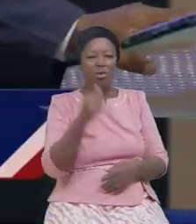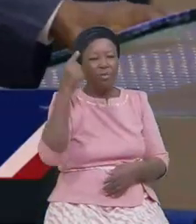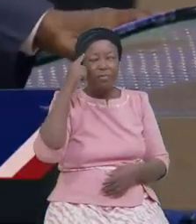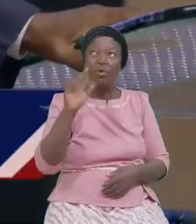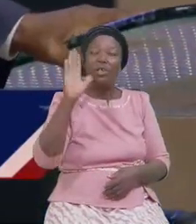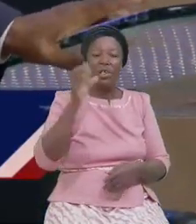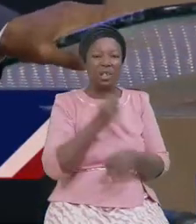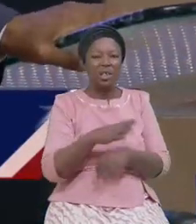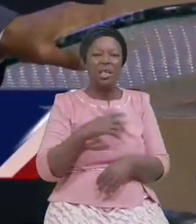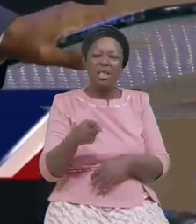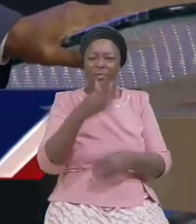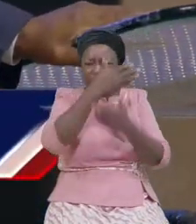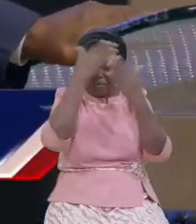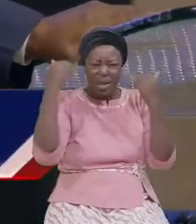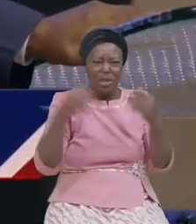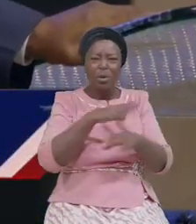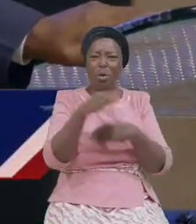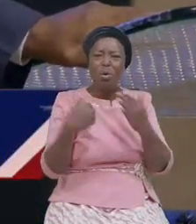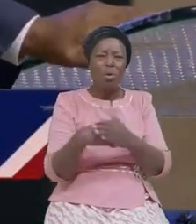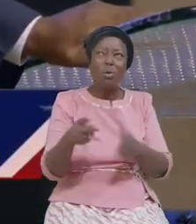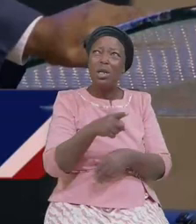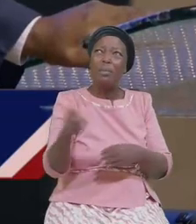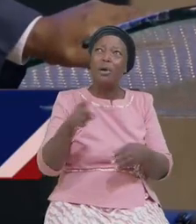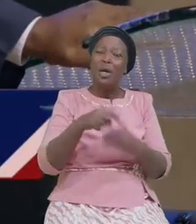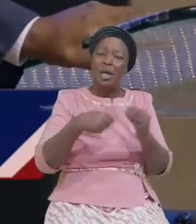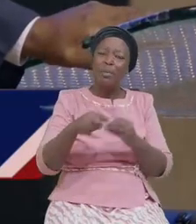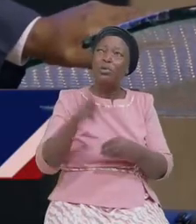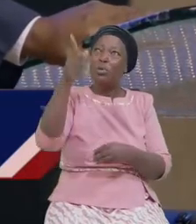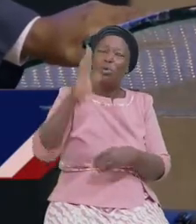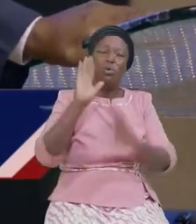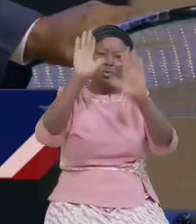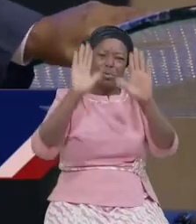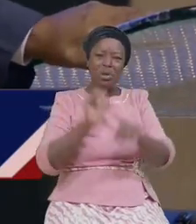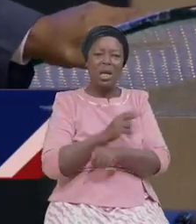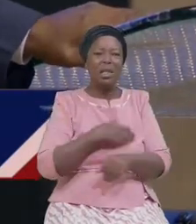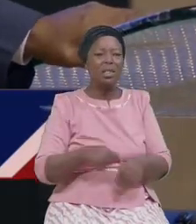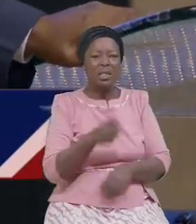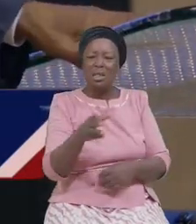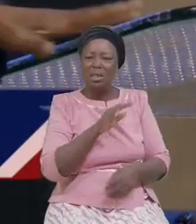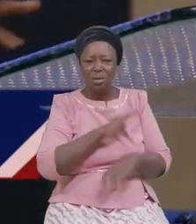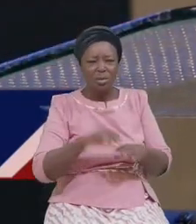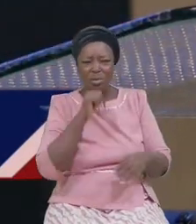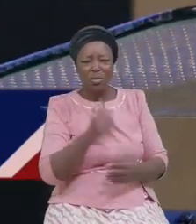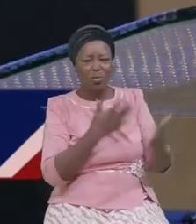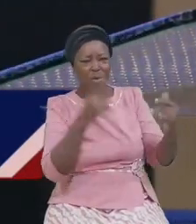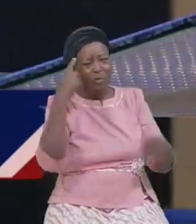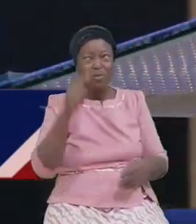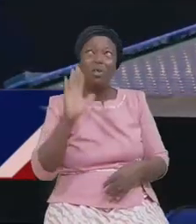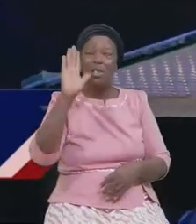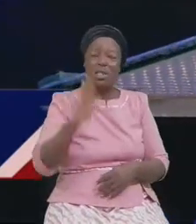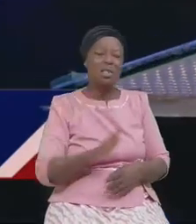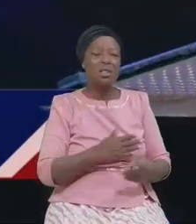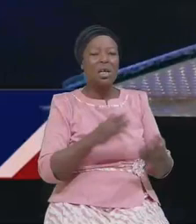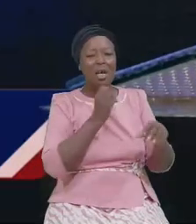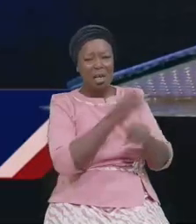de la manne mangée, ils ont juste oublié sa parole. Ils ont oublié sa parole. Ils n'ont pas attendu son conseil.